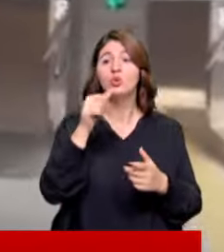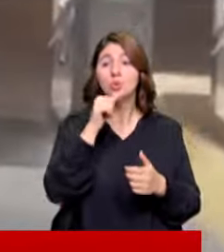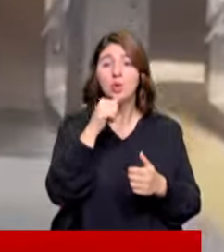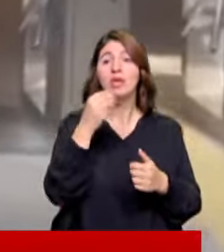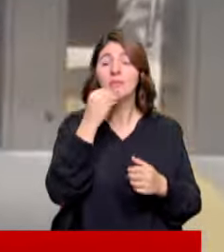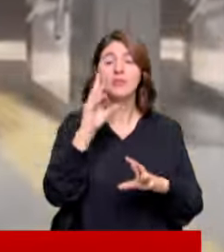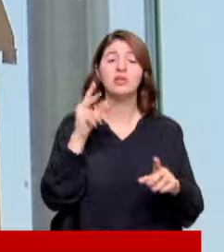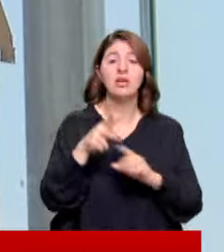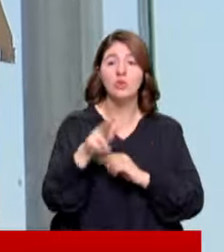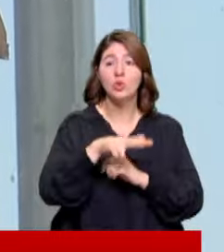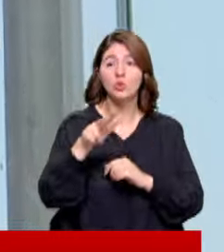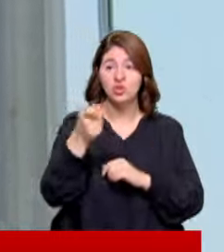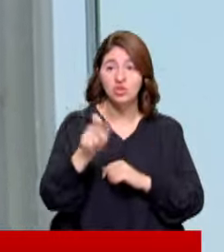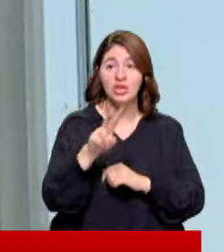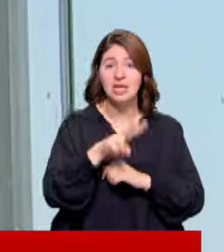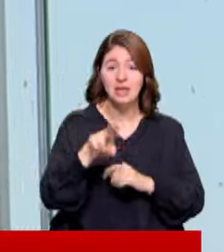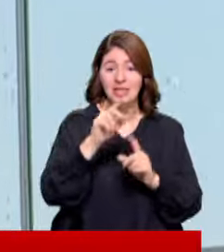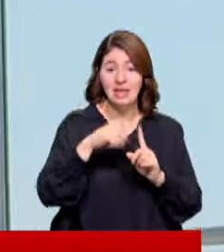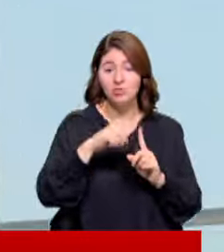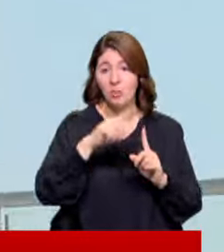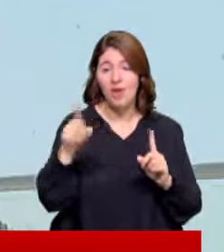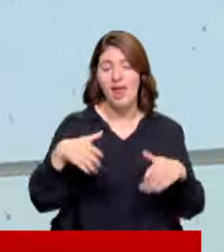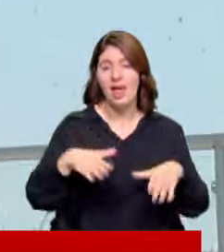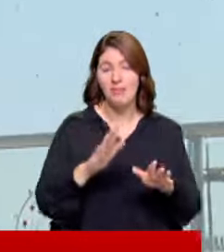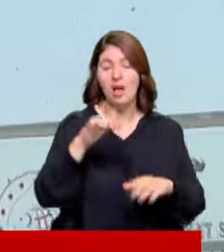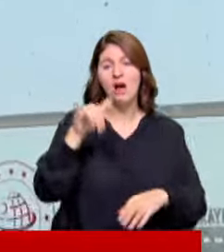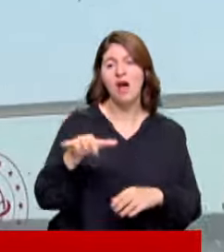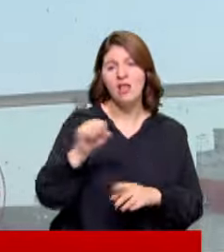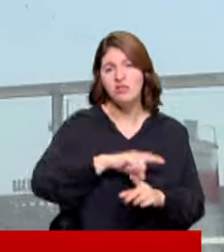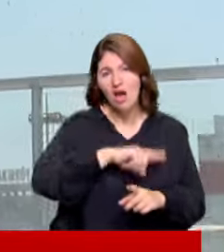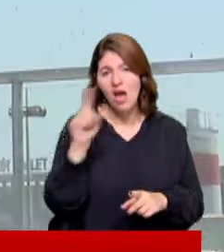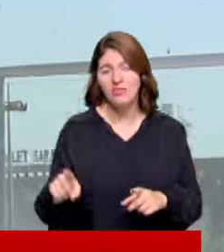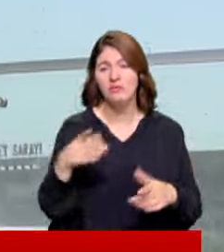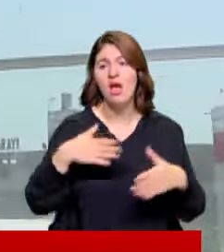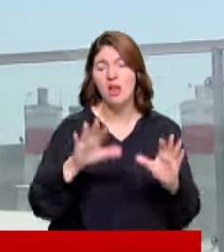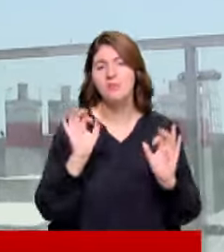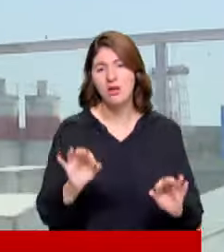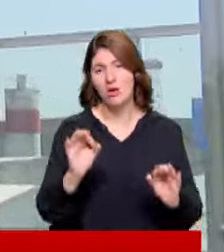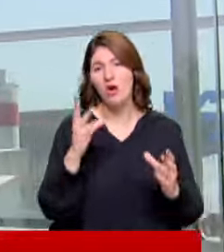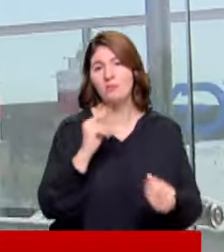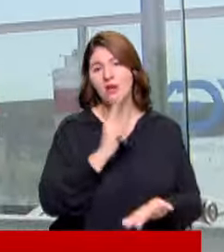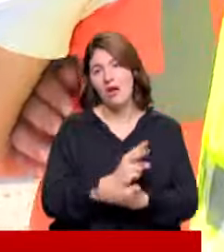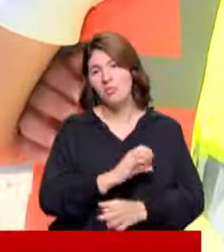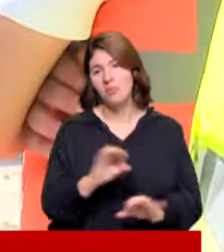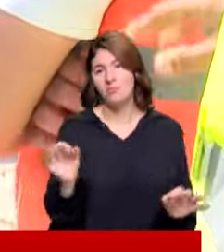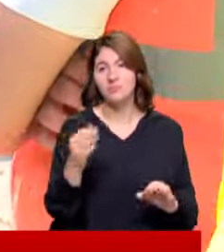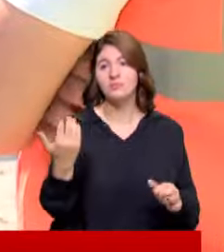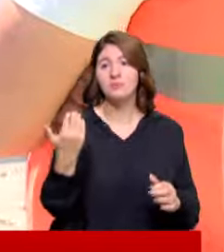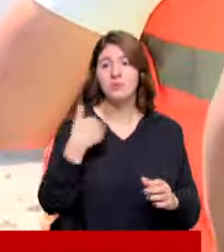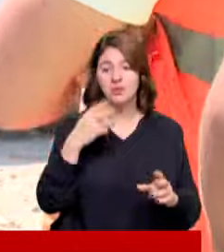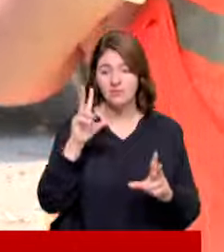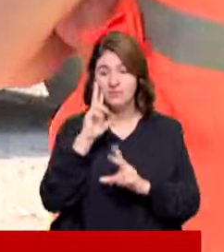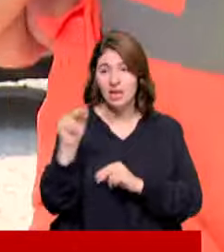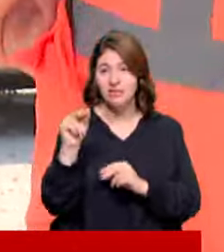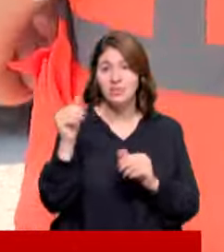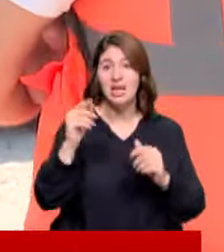da kesildi. 33 işçi 27 Temmuz'dan bu yana eylemde. Haklarını alana kadar da eylemlerini sürdürmekte kararlılar. Yattığımız koşullara